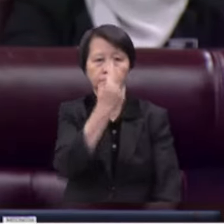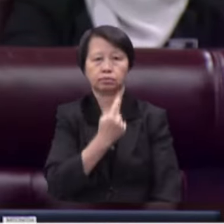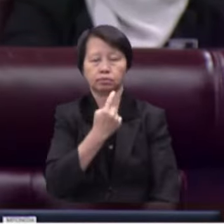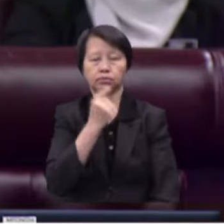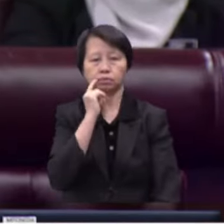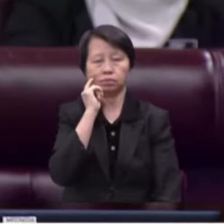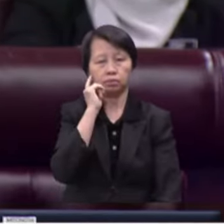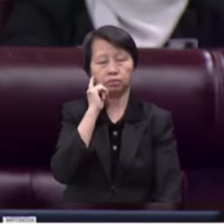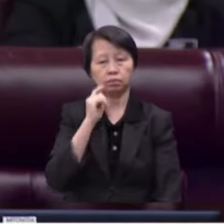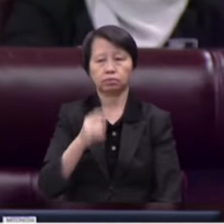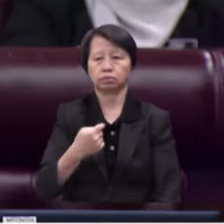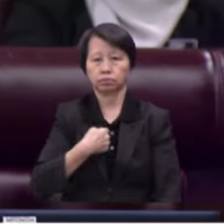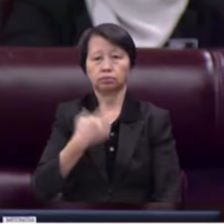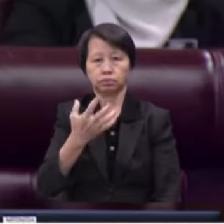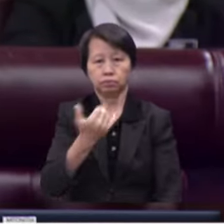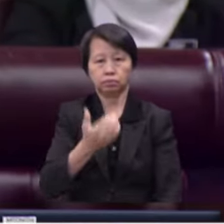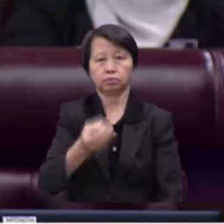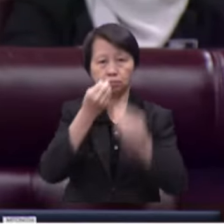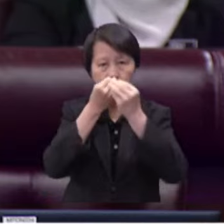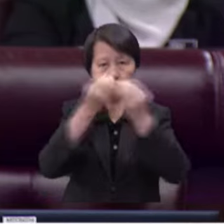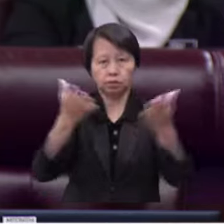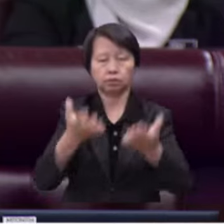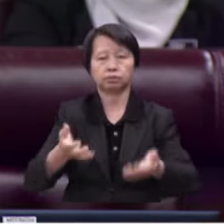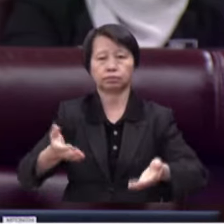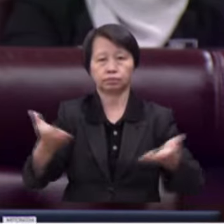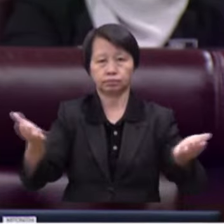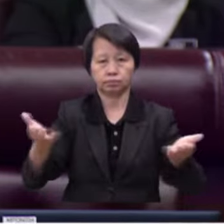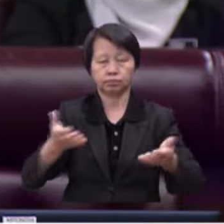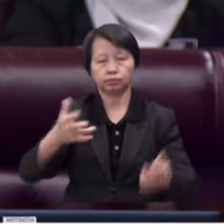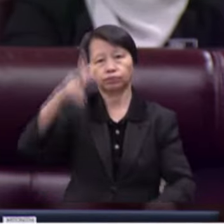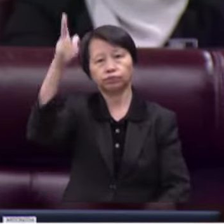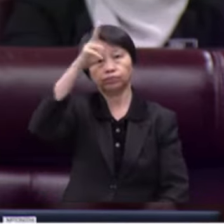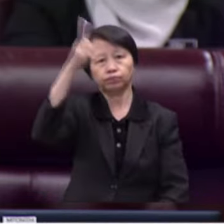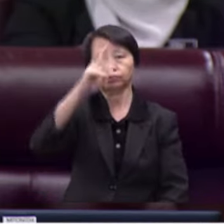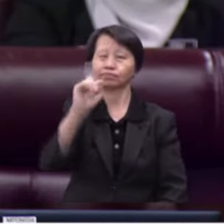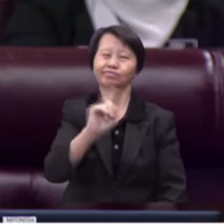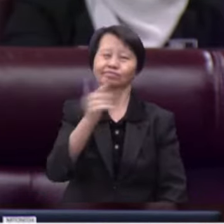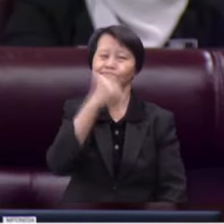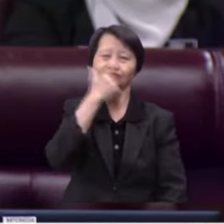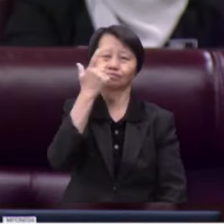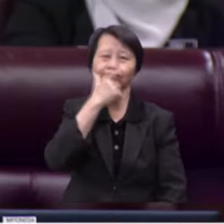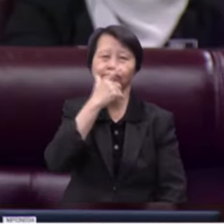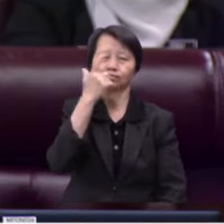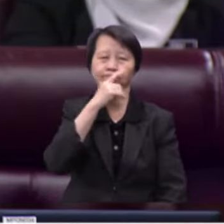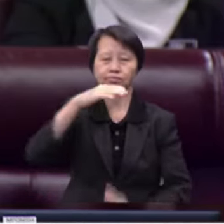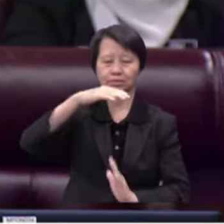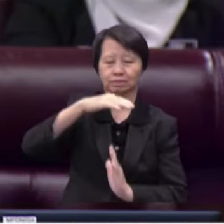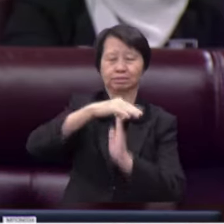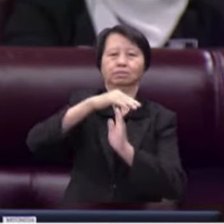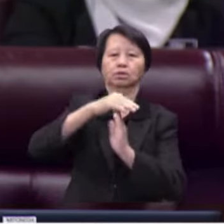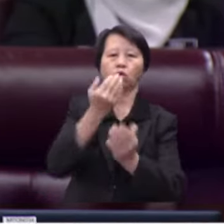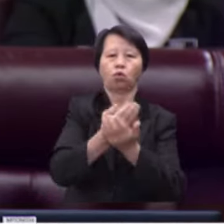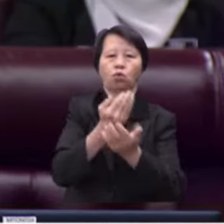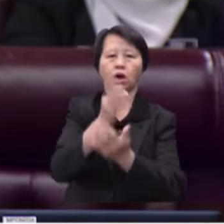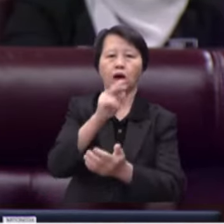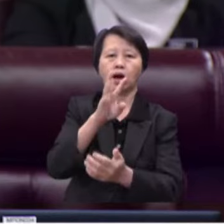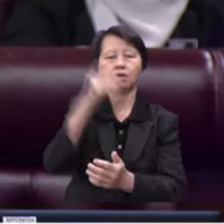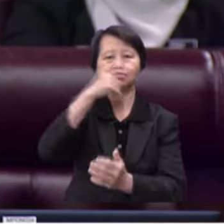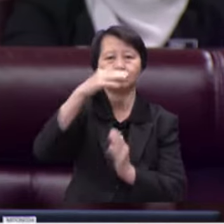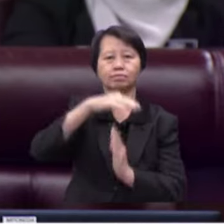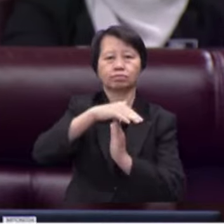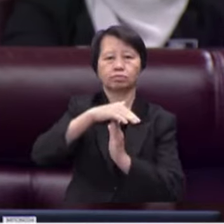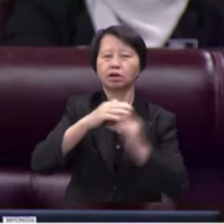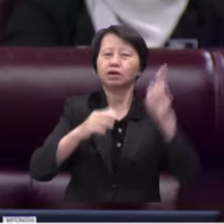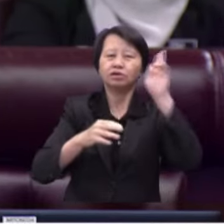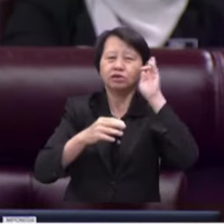Saya ingin memalukan di sini bahwa kerajaan tidak bercadang untuk menambah nilai Ringgit sebagaimana yang